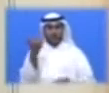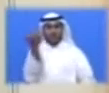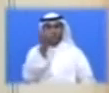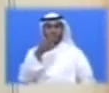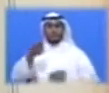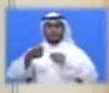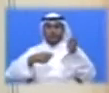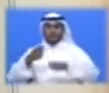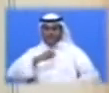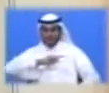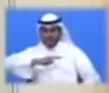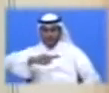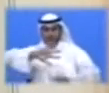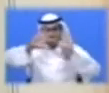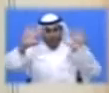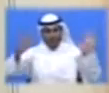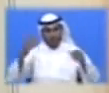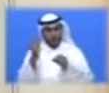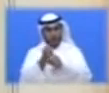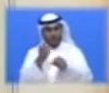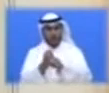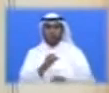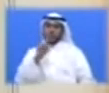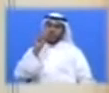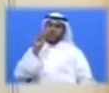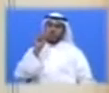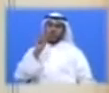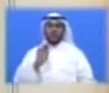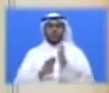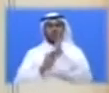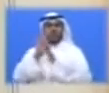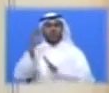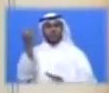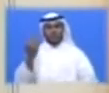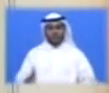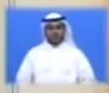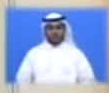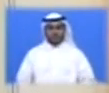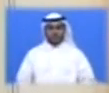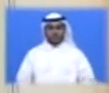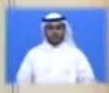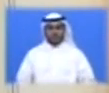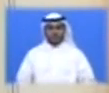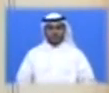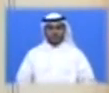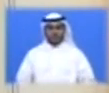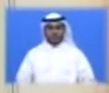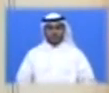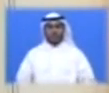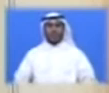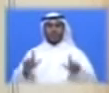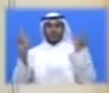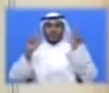العنصر البشري إلى جانب خدمة الطلبة والطالبات للتعرف على المؤسسات التعليمية تحت سقف واحد.